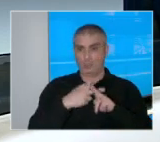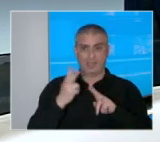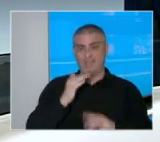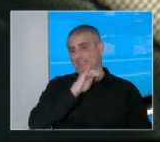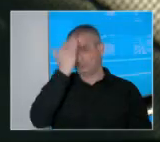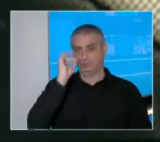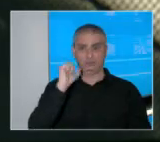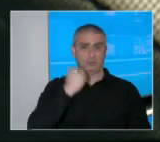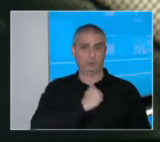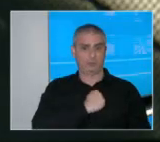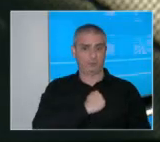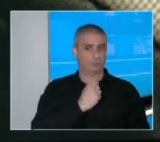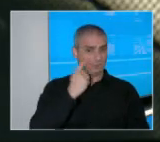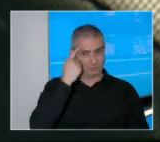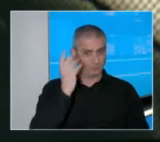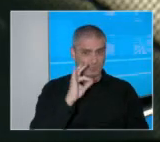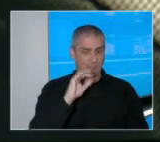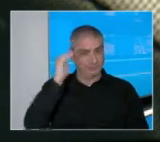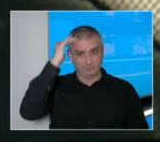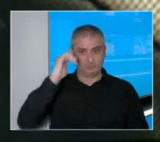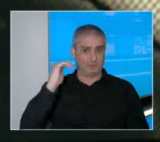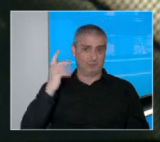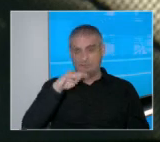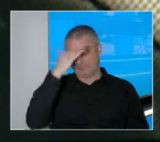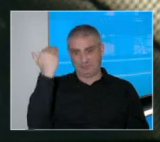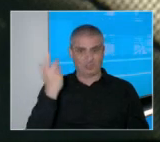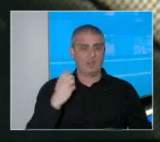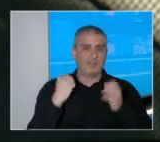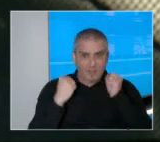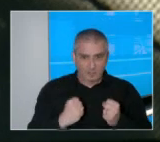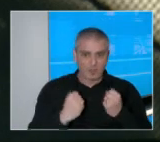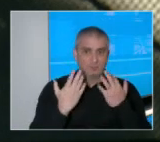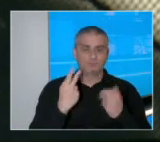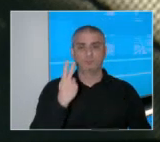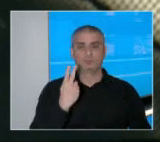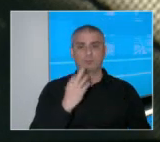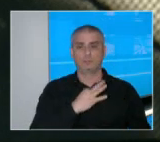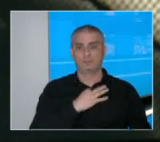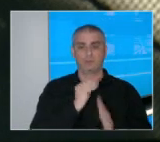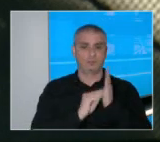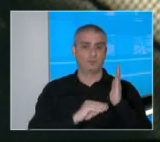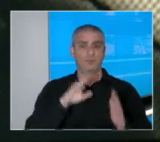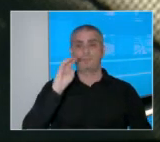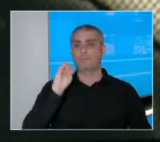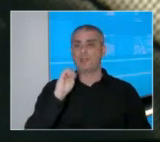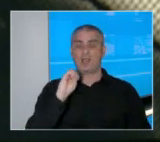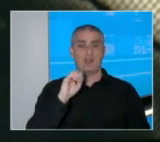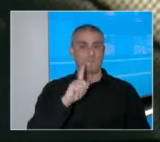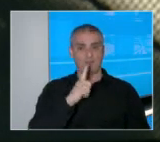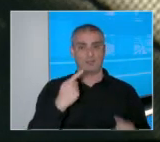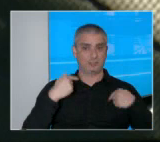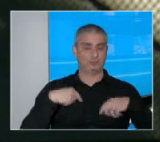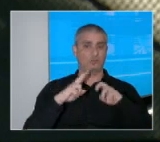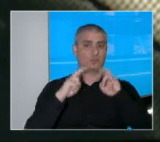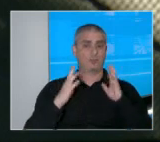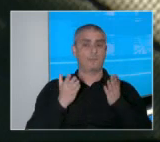הקיצוני של הציונות הדתית, אני גם לא חושב שבצד סמוטריץ' הוא צד קיצוני, אבל אני חושב שבוודאי מספר שתיים אצלנו ברשימה, מיכל וולדיגר, יושב ראש